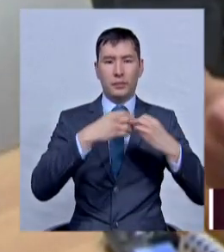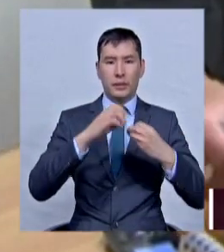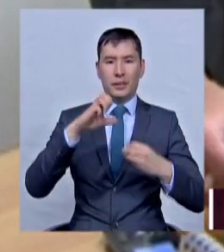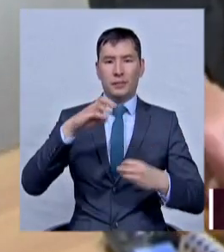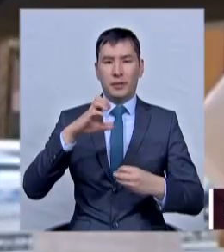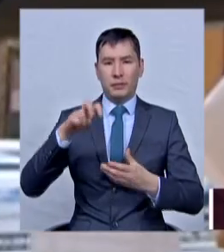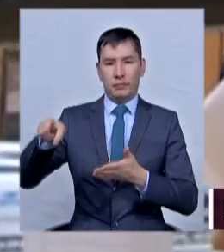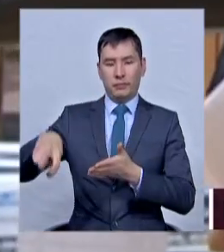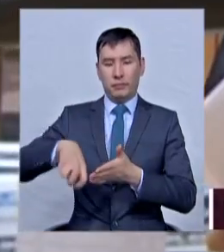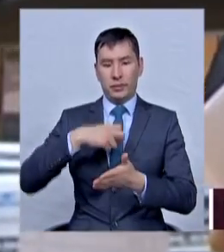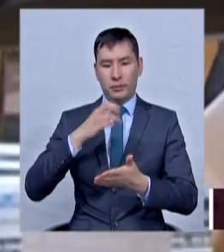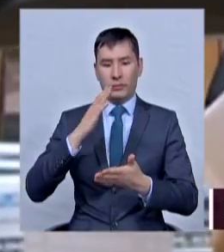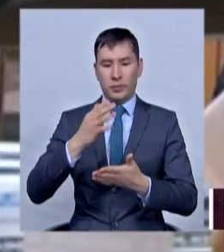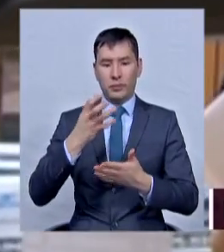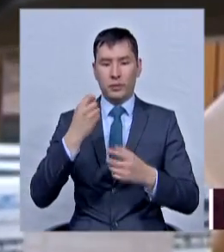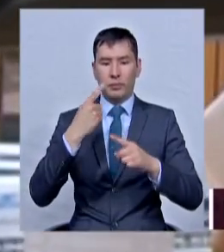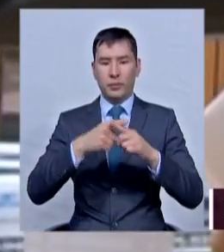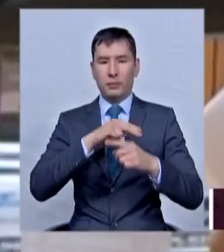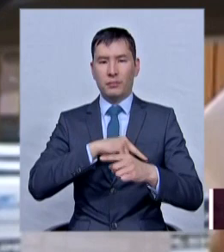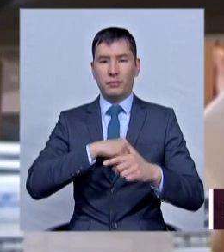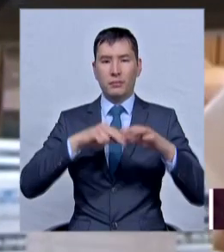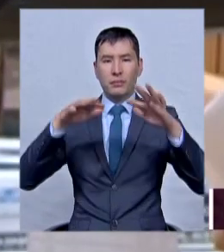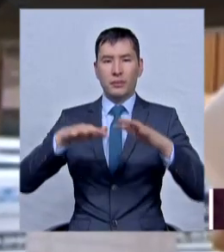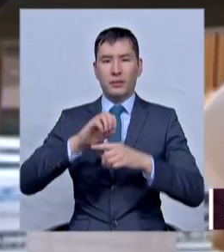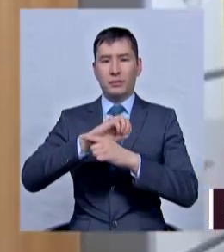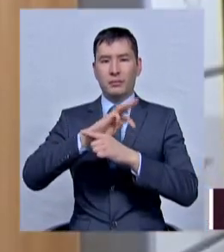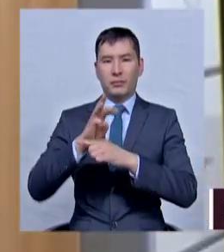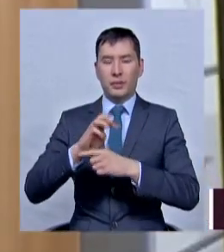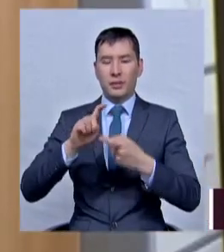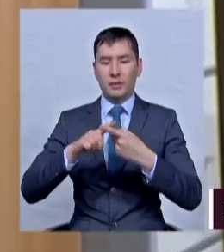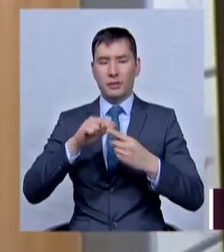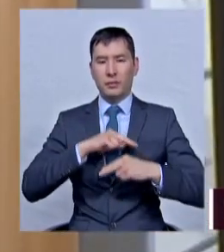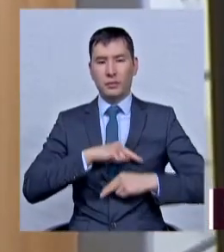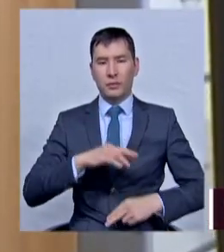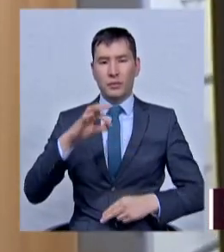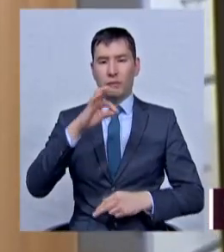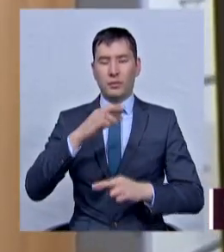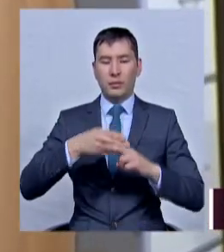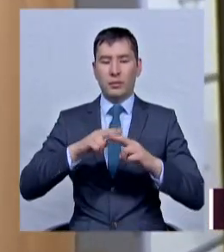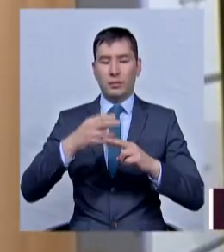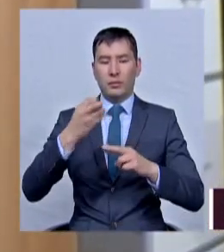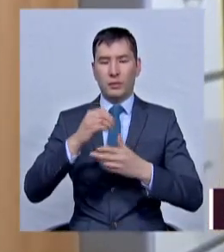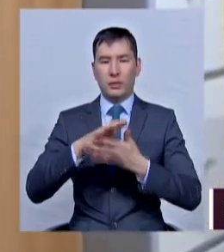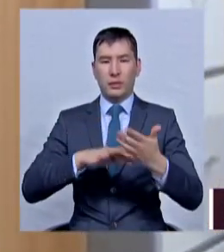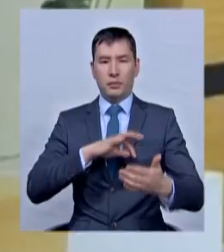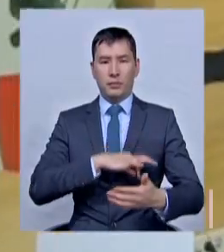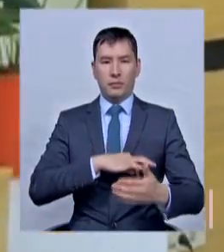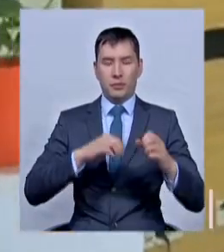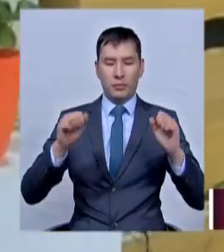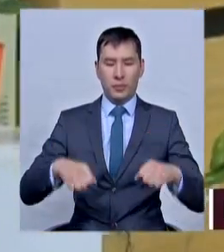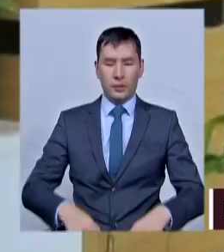хабарлама жіберіледі. Бұдан бөлек жұмыспен қамту саласында электрондық еңбек биржасы мүмкіндіктерін кеңінен пайдалануда көзделіп отыр.